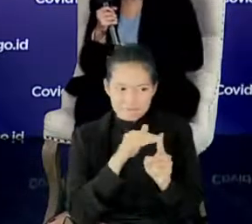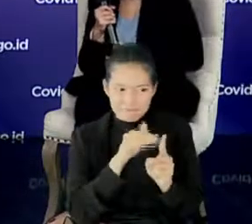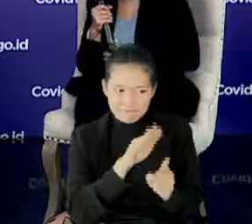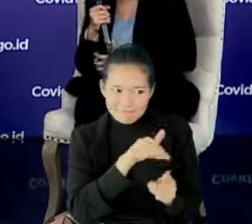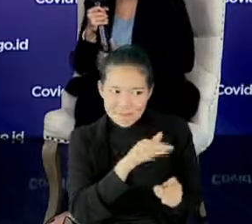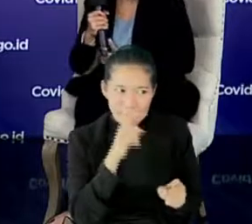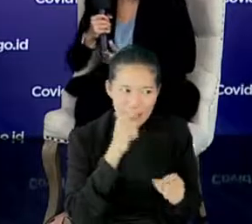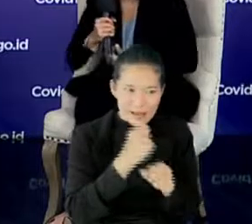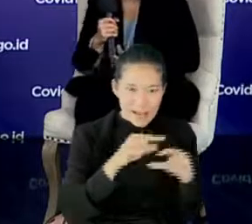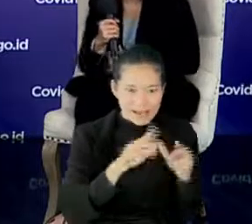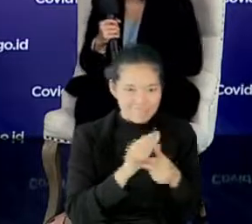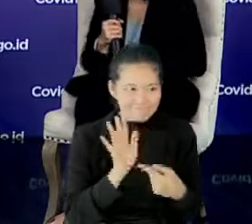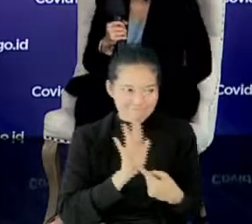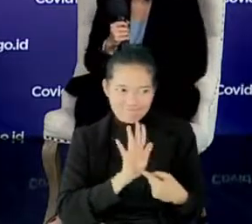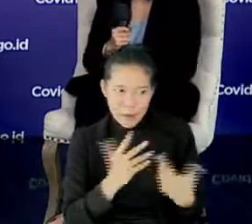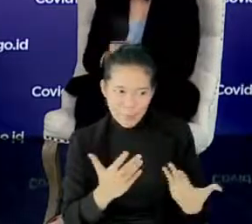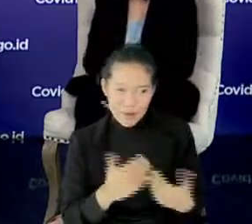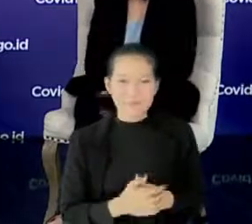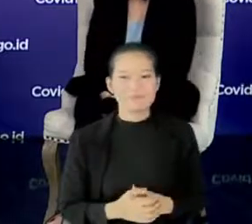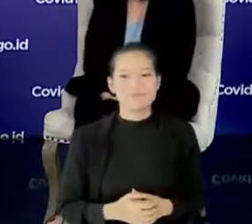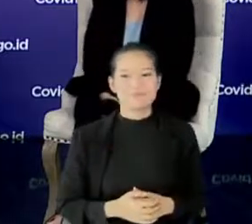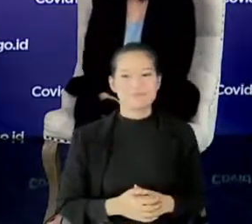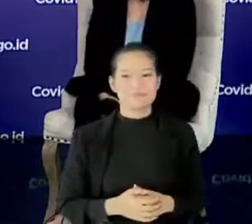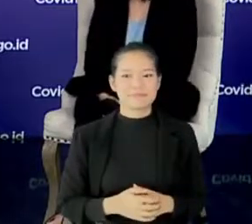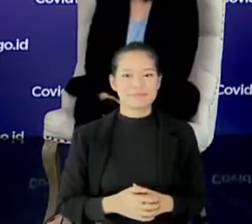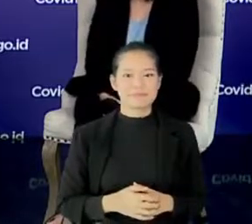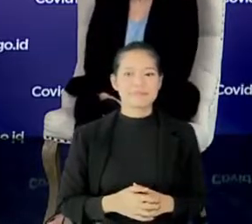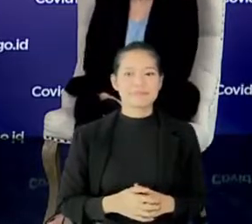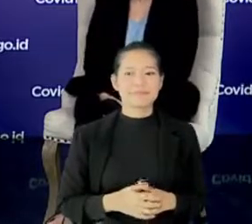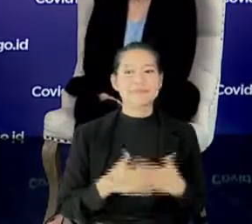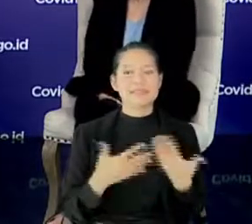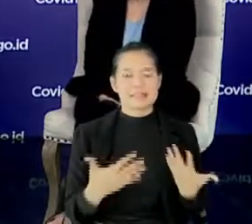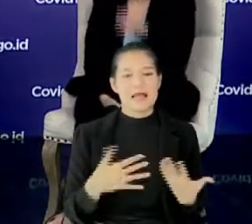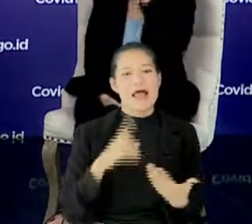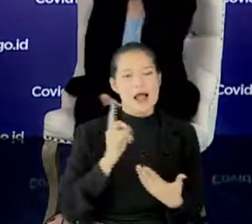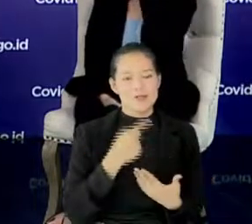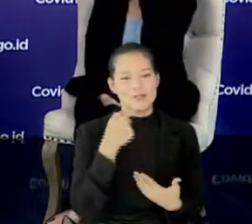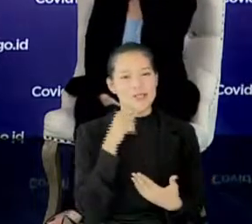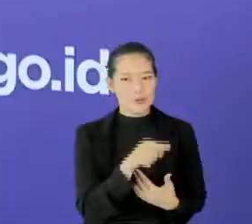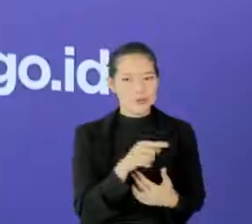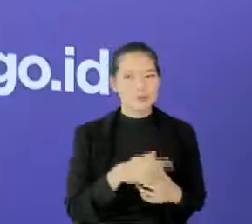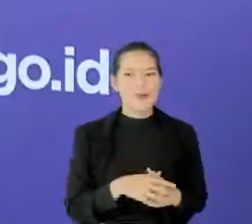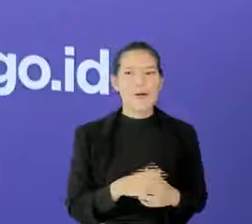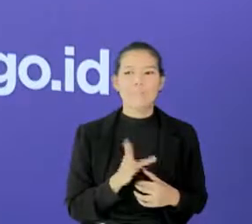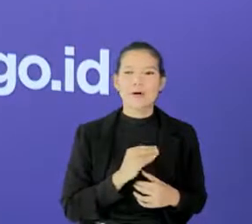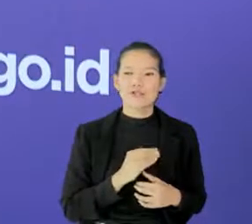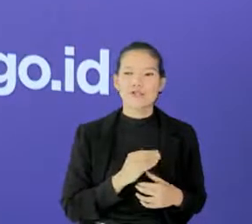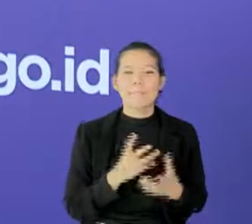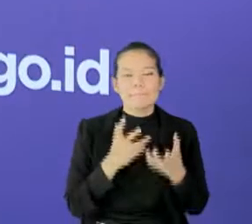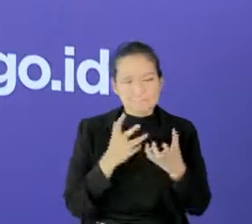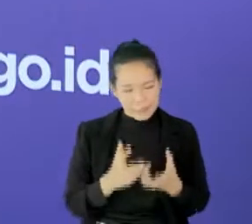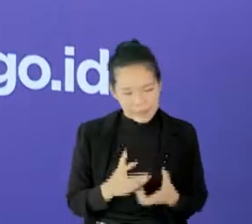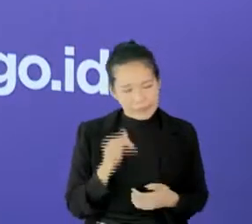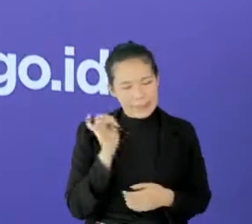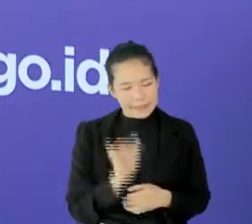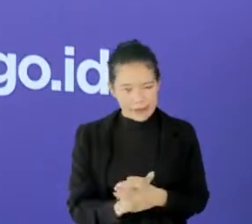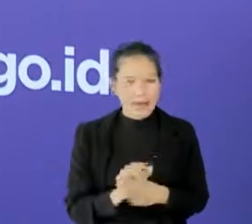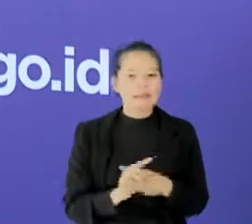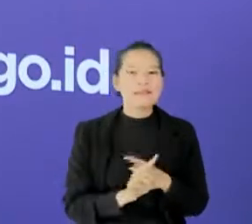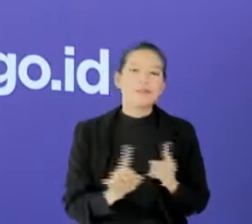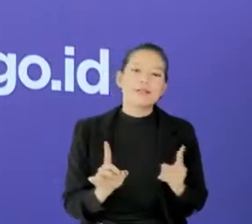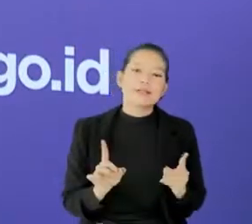Pak, gimana Pak? Pak Jenderal. Jadi memang harus begitu, Mbak. Maksudnya memang agak berat di era ini,